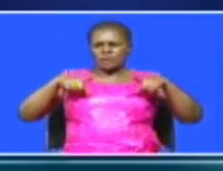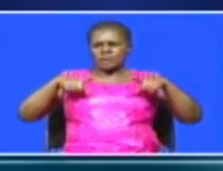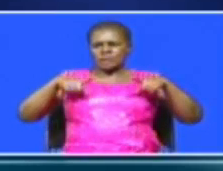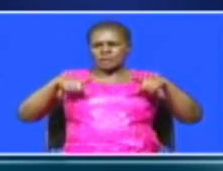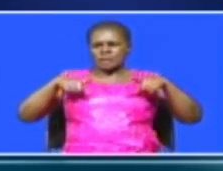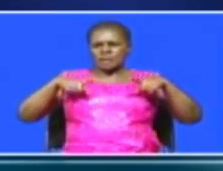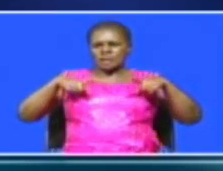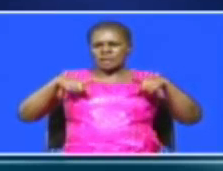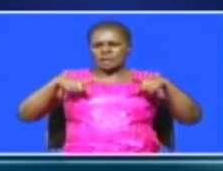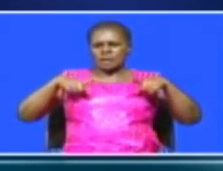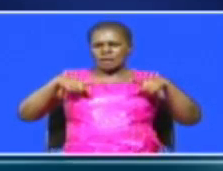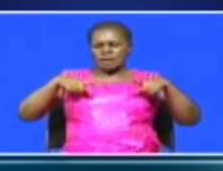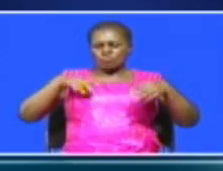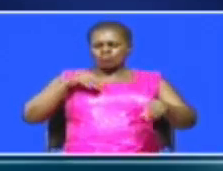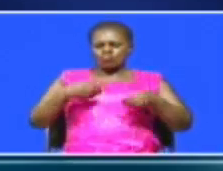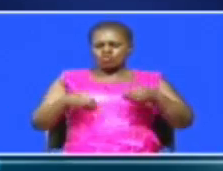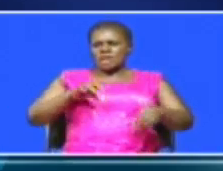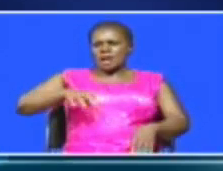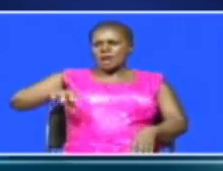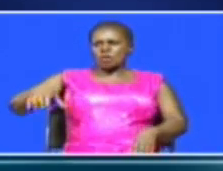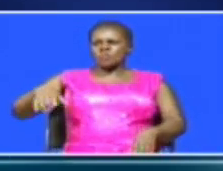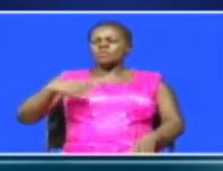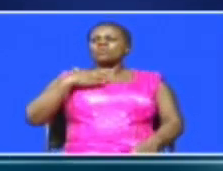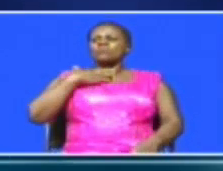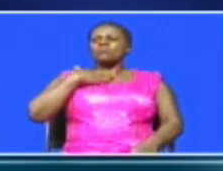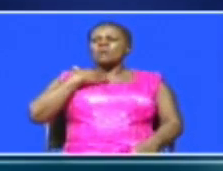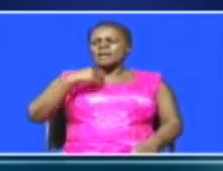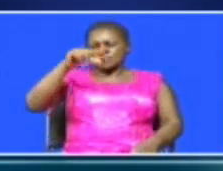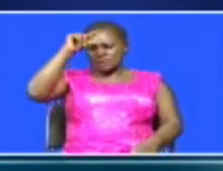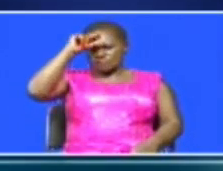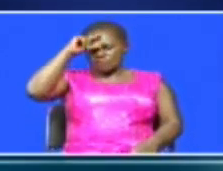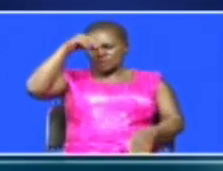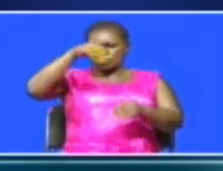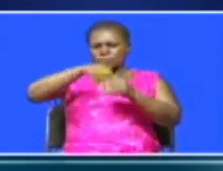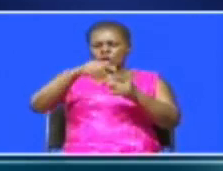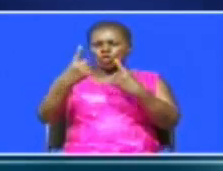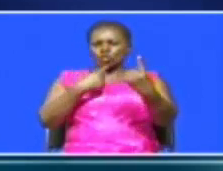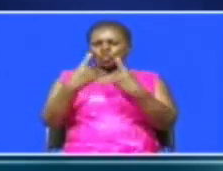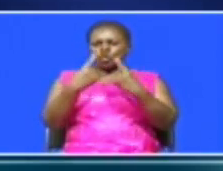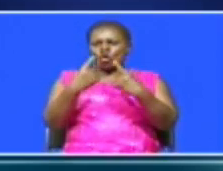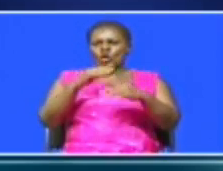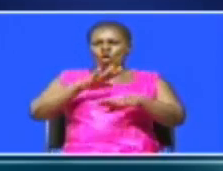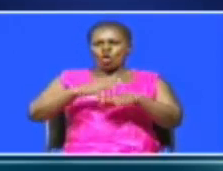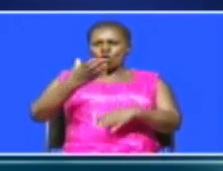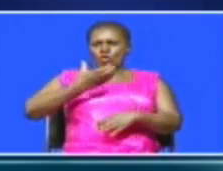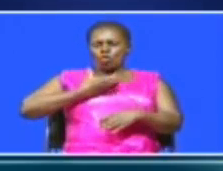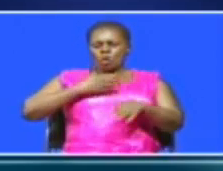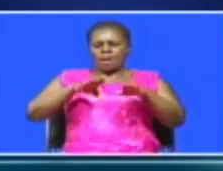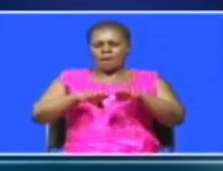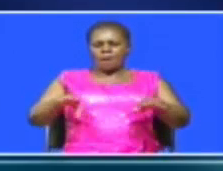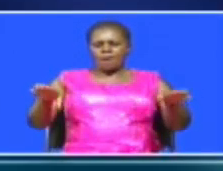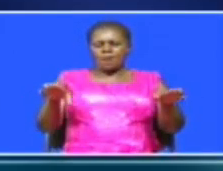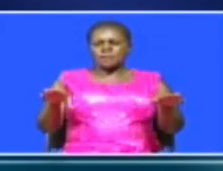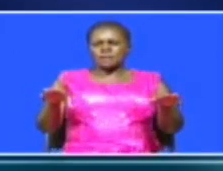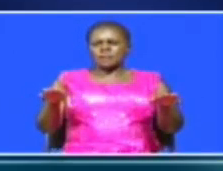Eneo bunge la Matayos, kaunti ya Busia, sasa wanaitaka serikali kuwahusisha katika mazungumzo kuhusu umiliki wa kipande cha ardhi